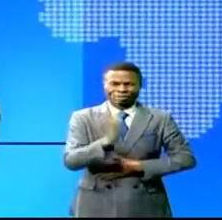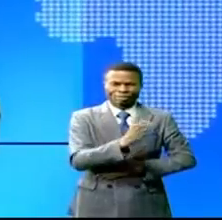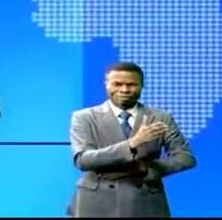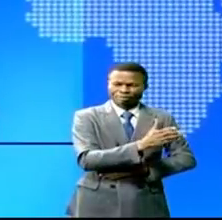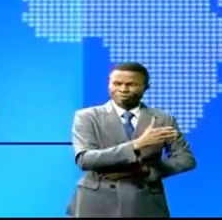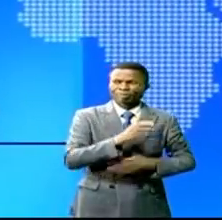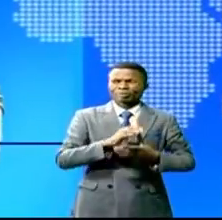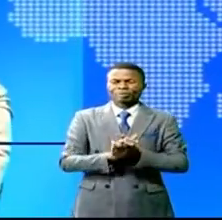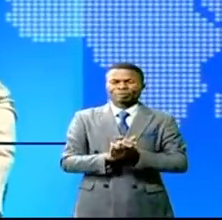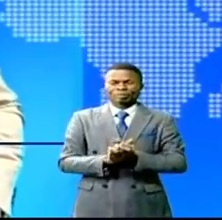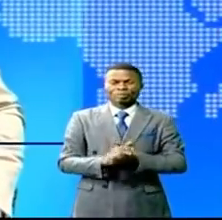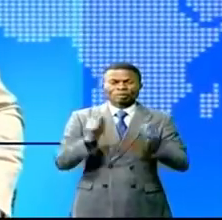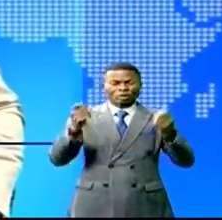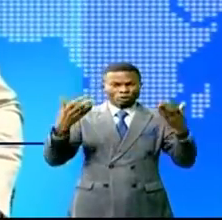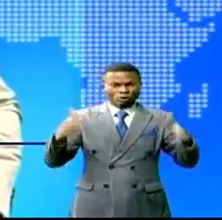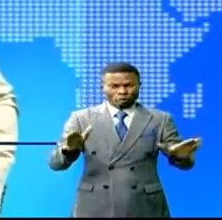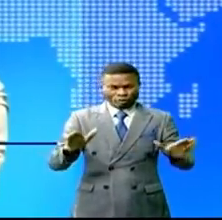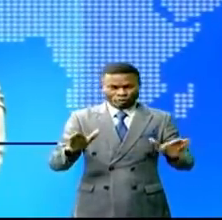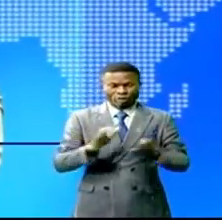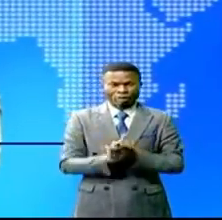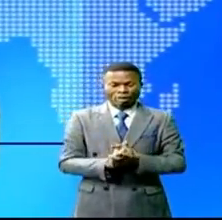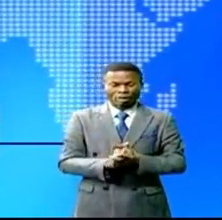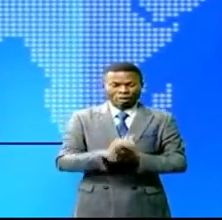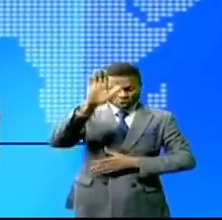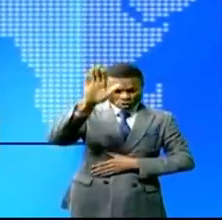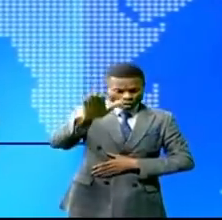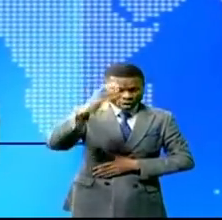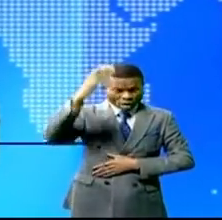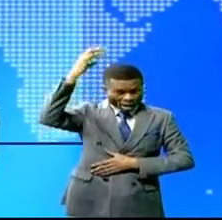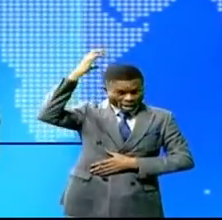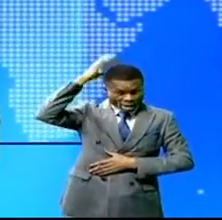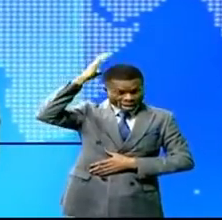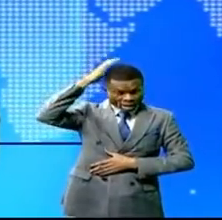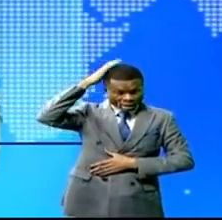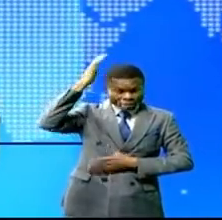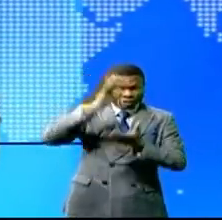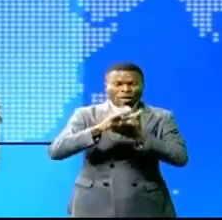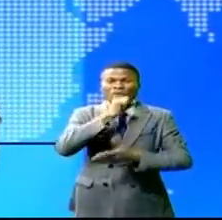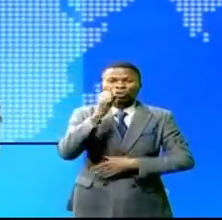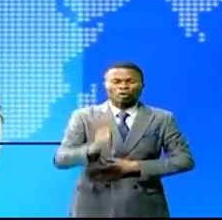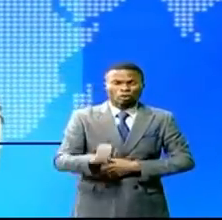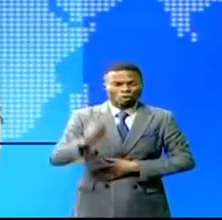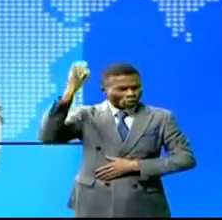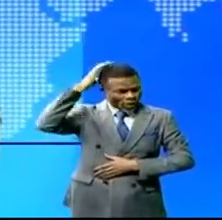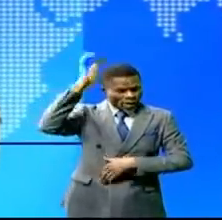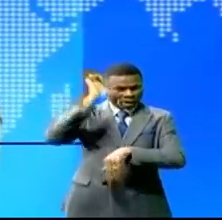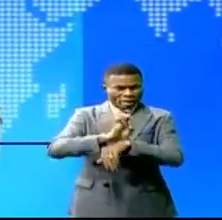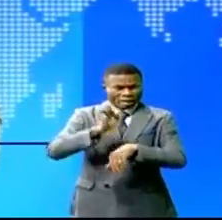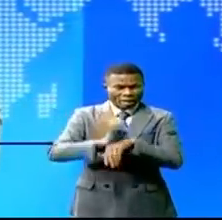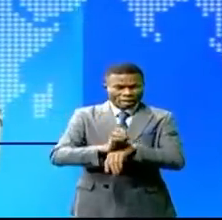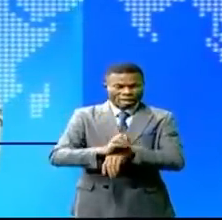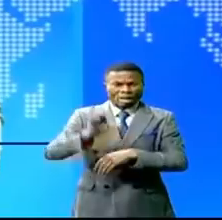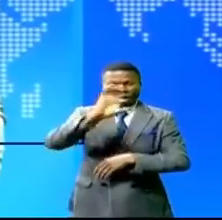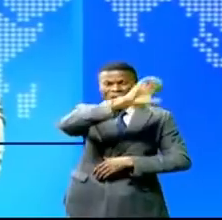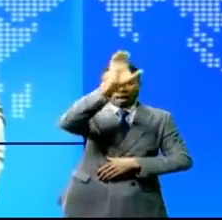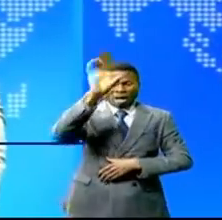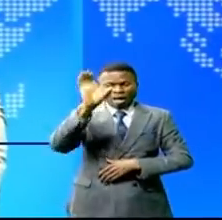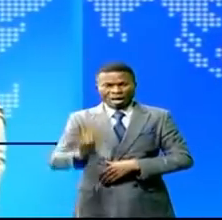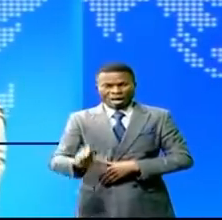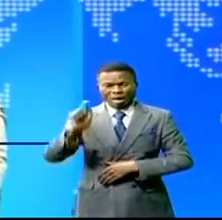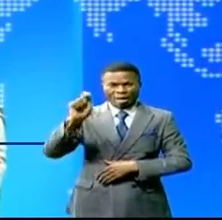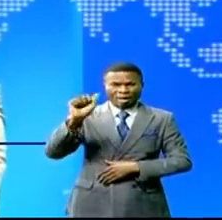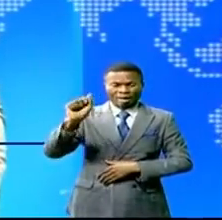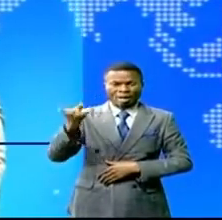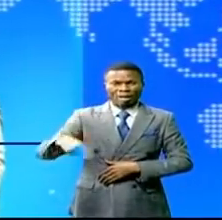parmi ces journal par cette ordination d'un évêques ordonnés doyen des évêques de l'église arc-en-ciel taberna que dans la